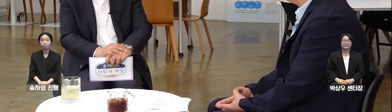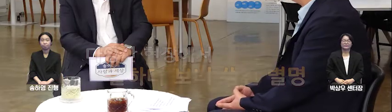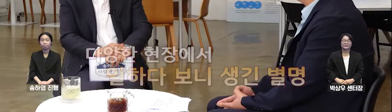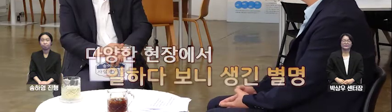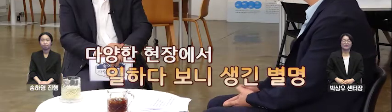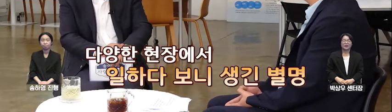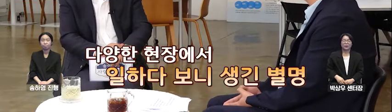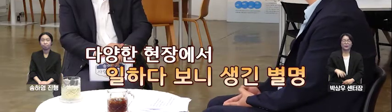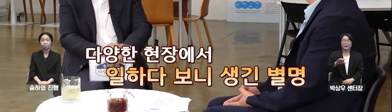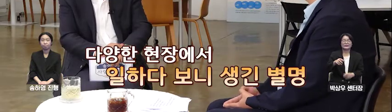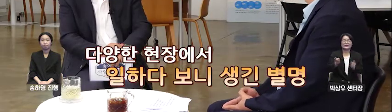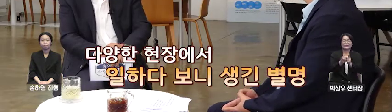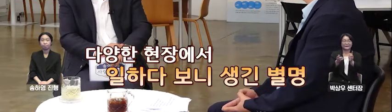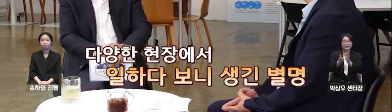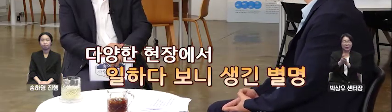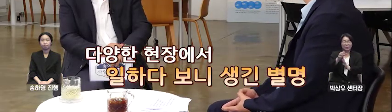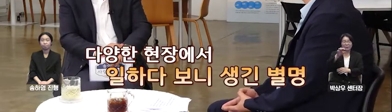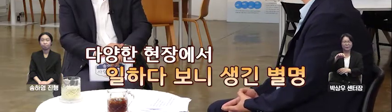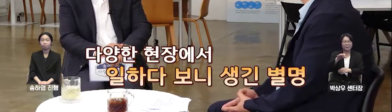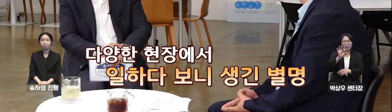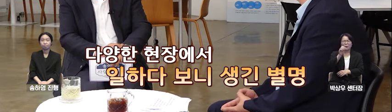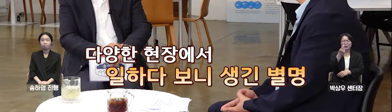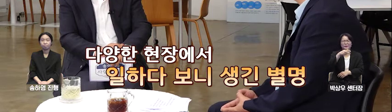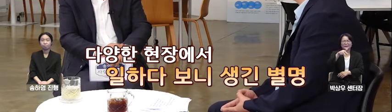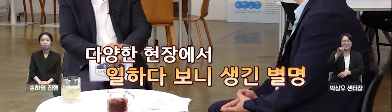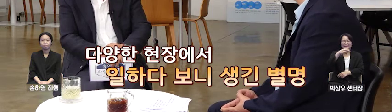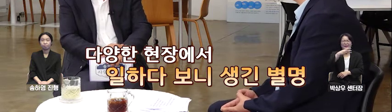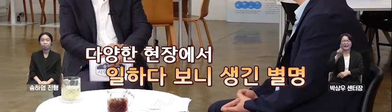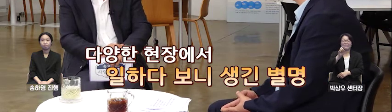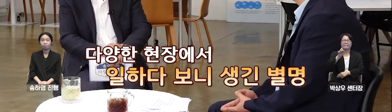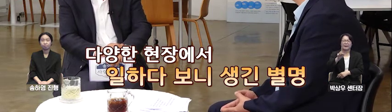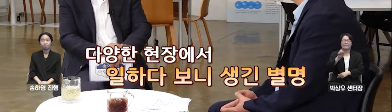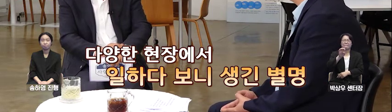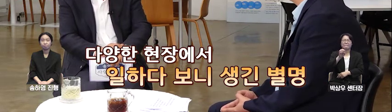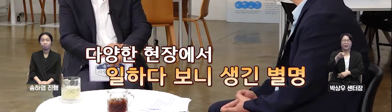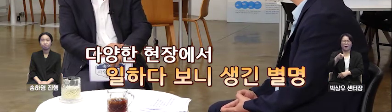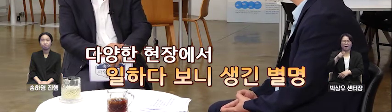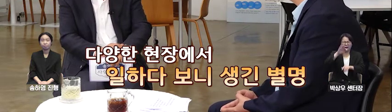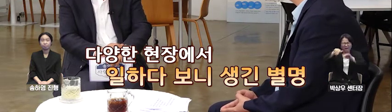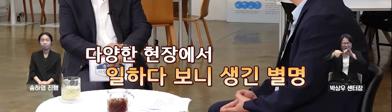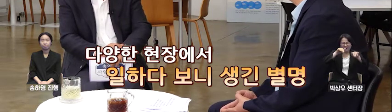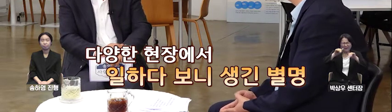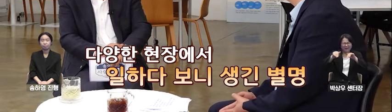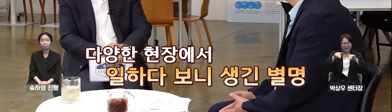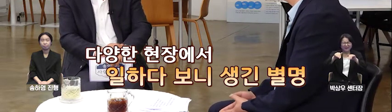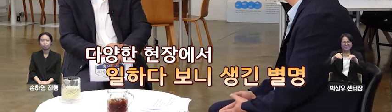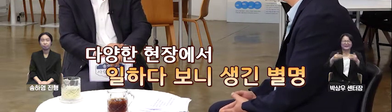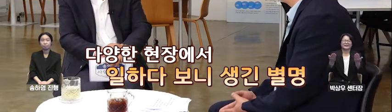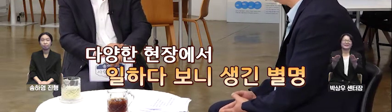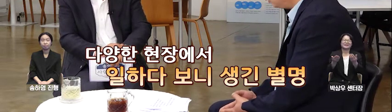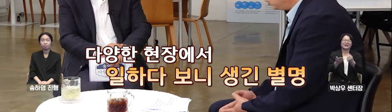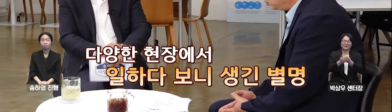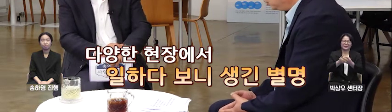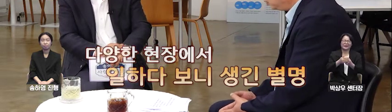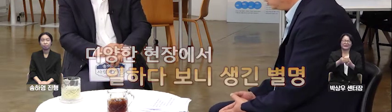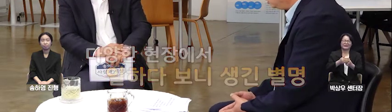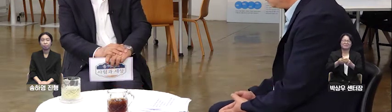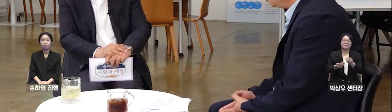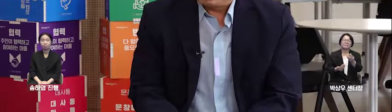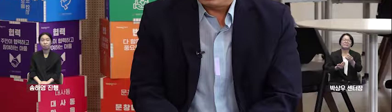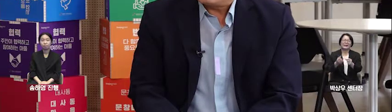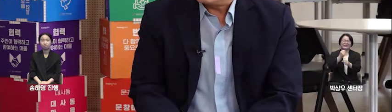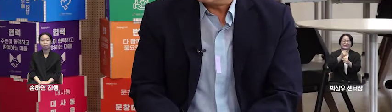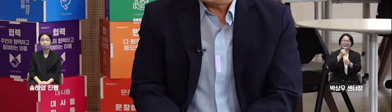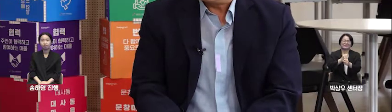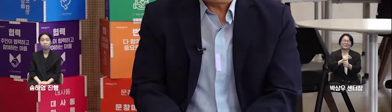그렇게 이제 현장에서 사실은 오지라퍼 같은 역할들을 좀 이렇게 하다 보니까 생긴 별명인 것 같고요.